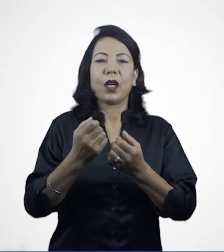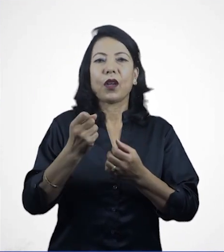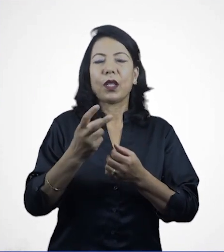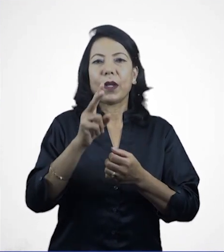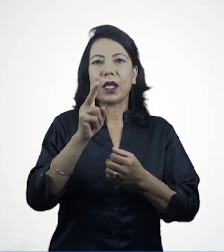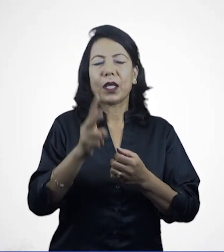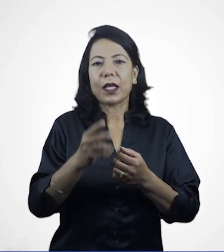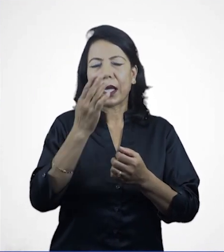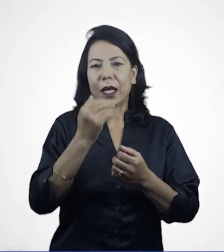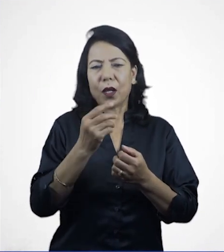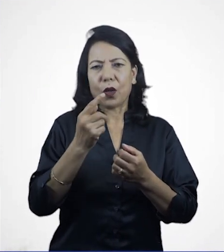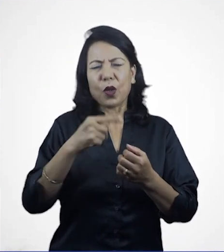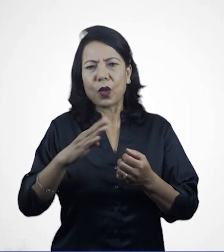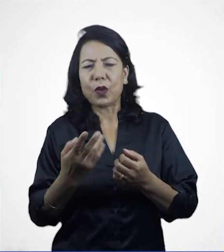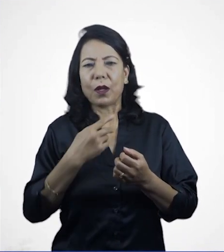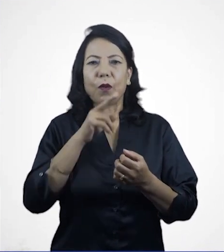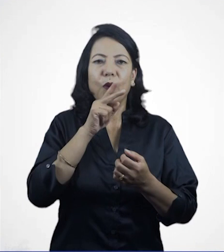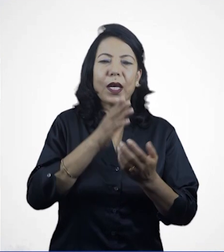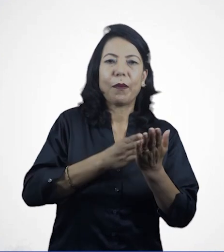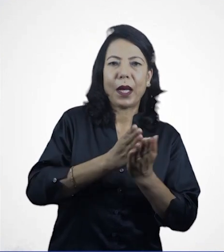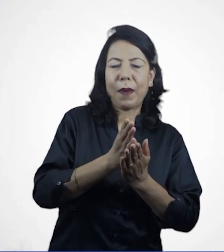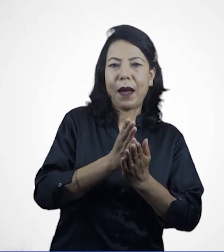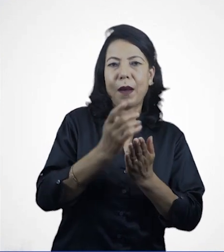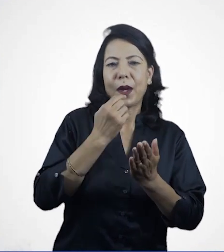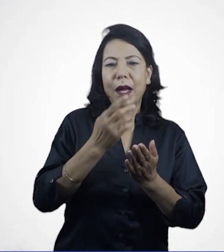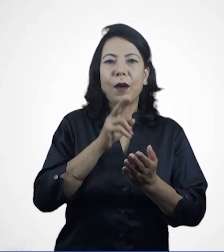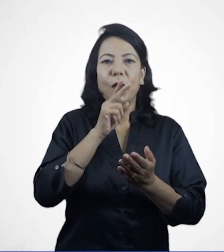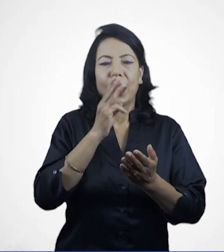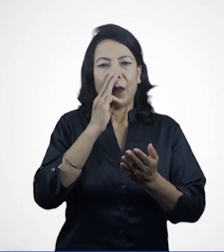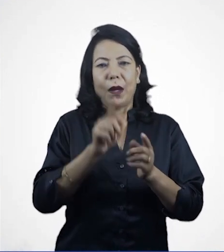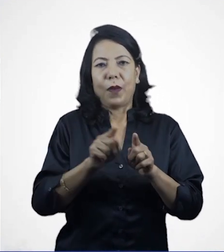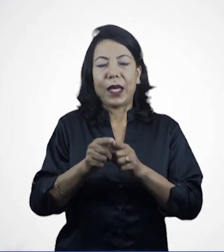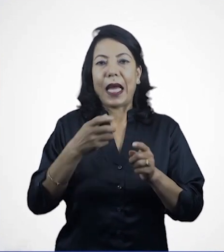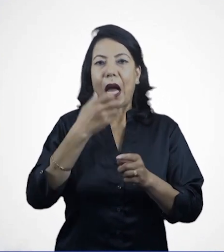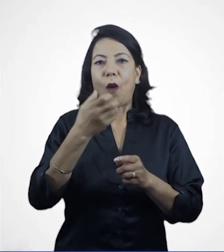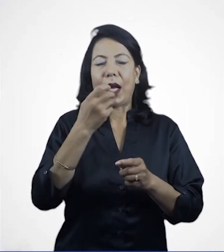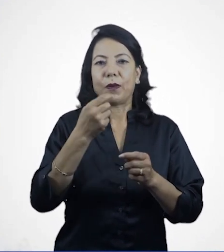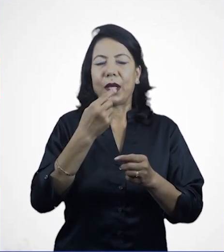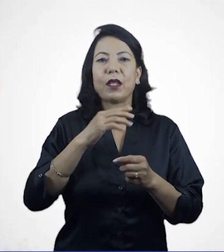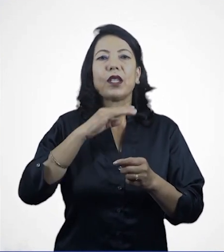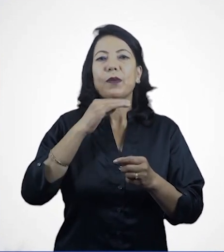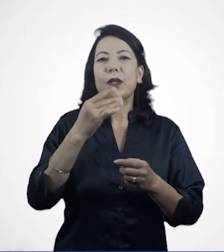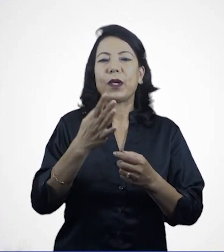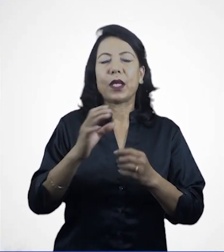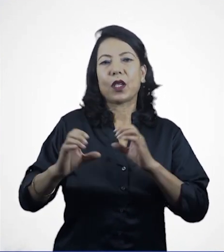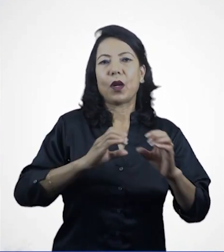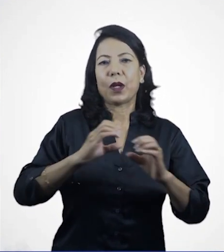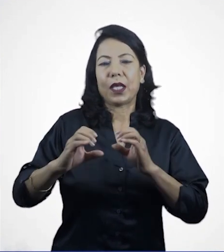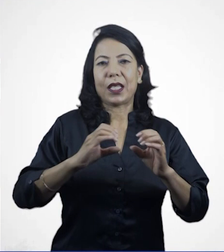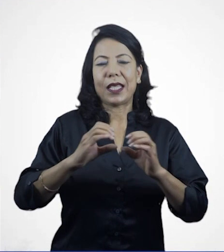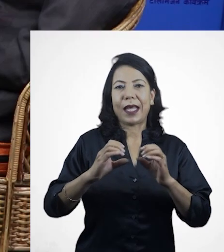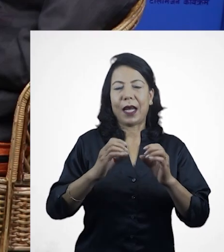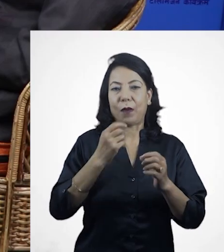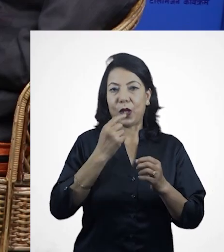पाऊचाट मुष्या थाले, बोली सका ब्यभारा में आवाली ऊबाल, आवाज स्पीच, पान्चार,